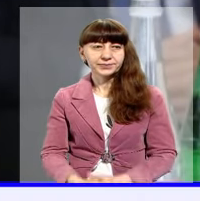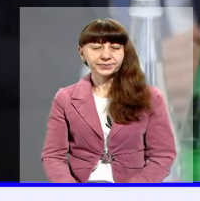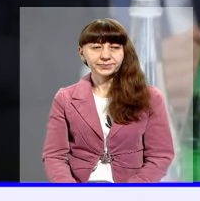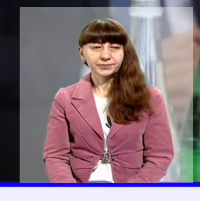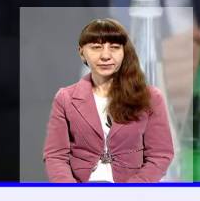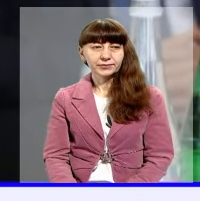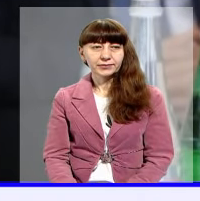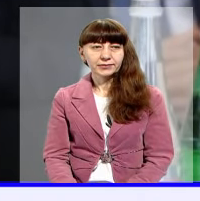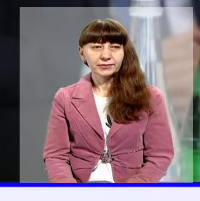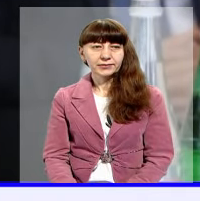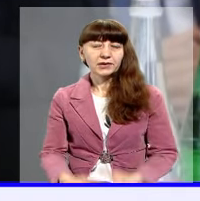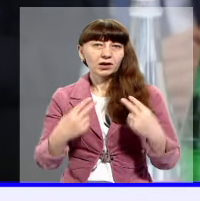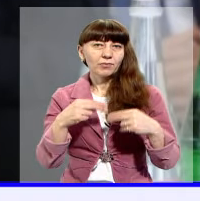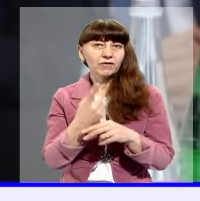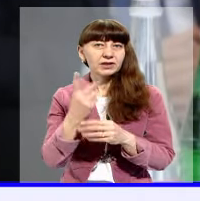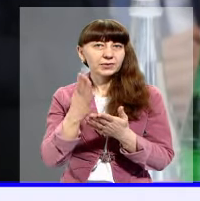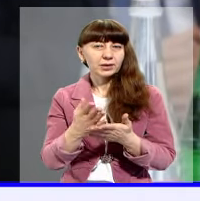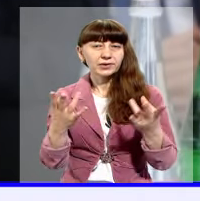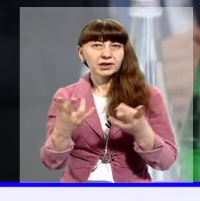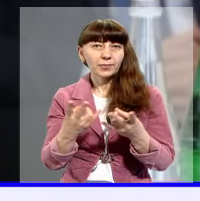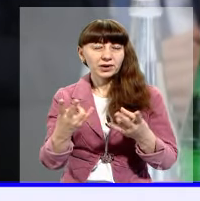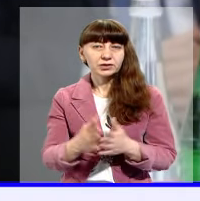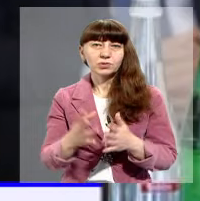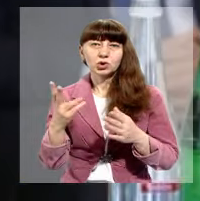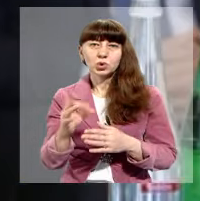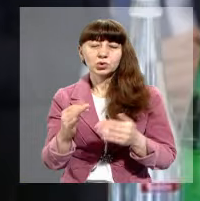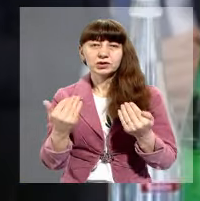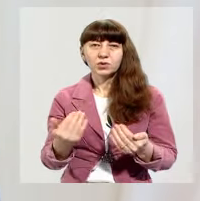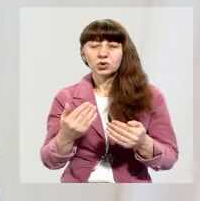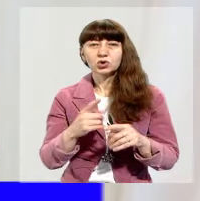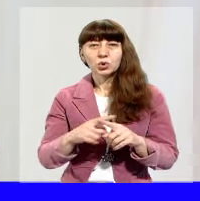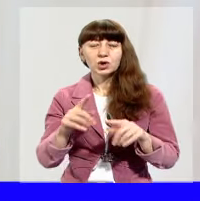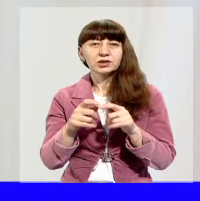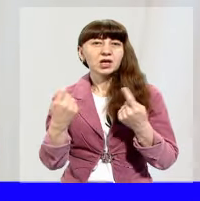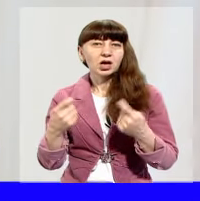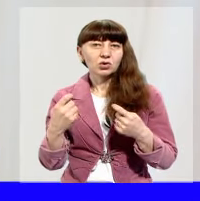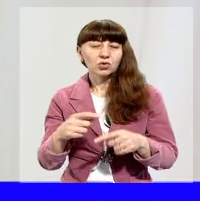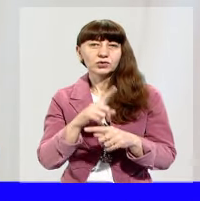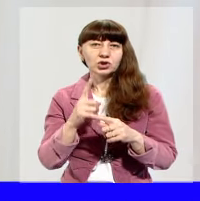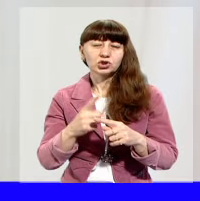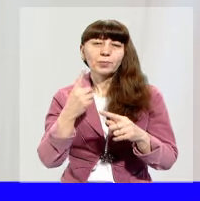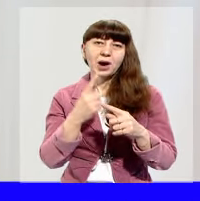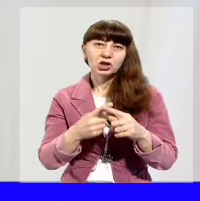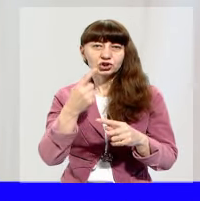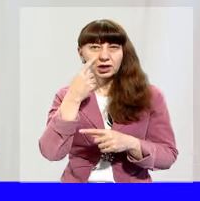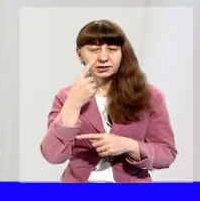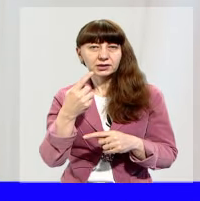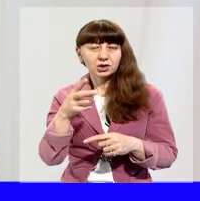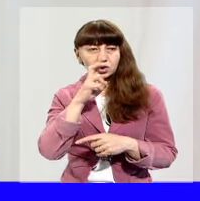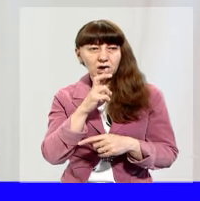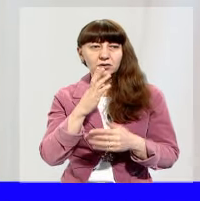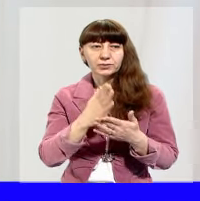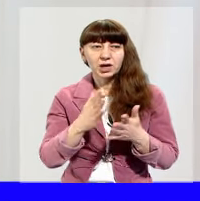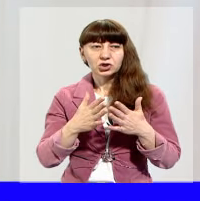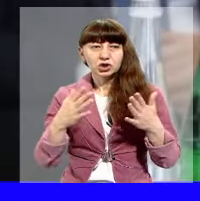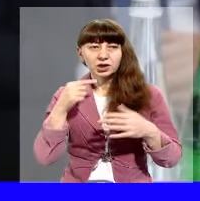Бұл бағытта жұмыс істеу керек, алайда қазіргі сауда қарқыны оң бағалауға лайық. Елдеріміз айтарлықтай экономикалық әлеуетке ие. Біз бұдан да зор жетістікке жетеміз